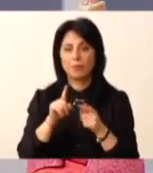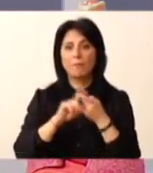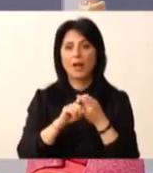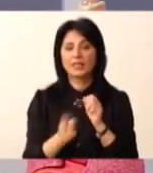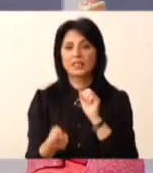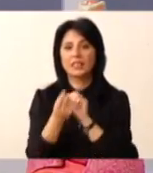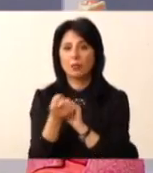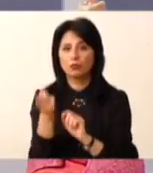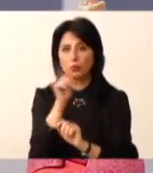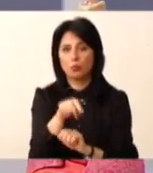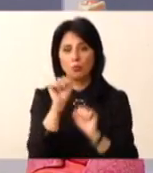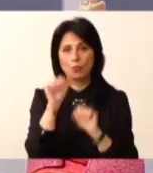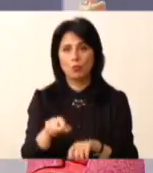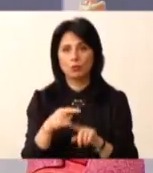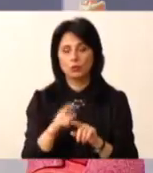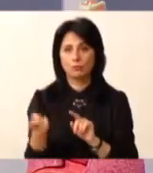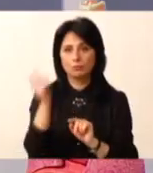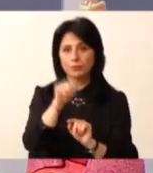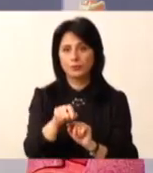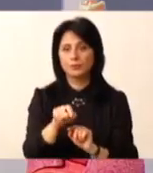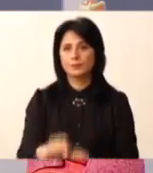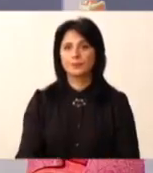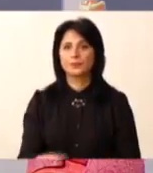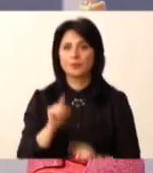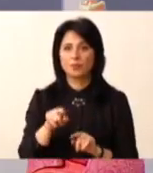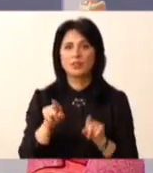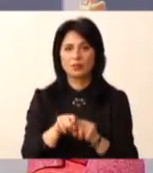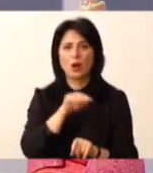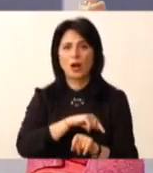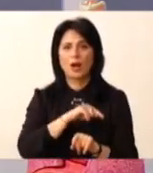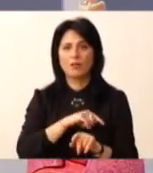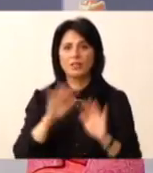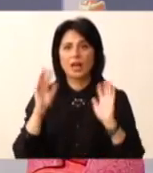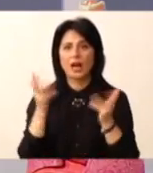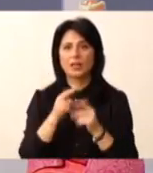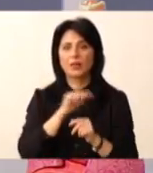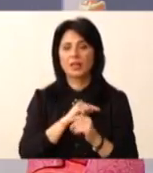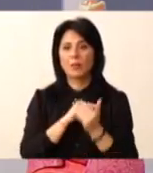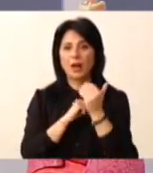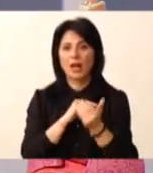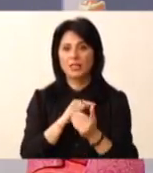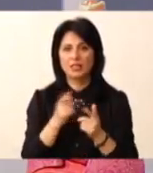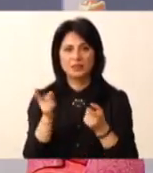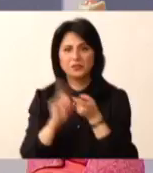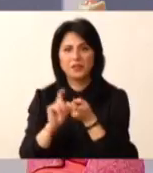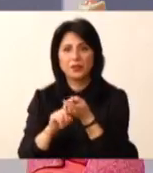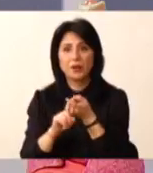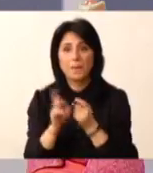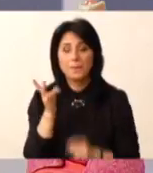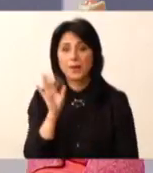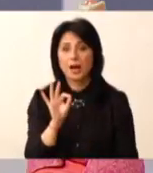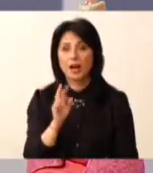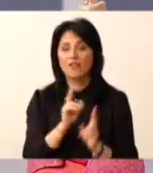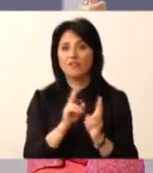ბაქტერიული წარმოშობის შეიძლება წარმოშობის არის და მასაც ახასიათებს ანთებისთვის დამახასიათებელი თვისებები,